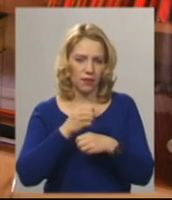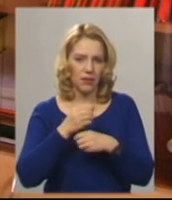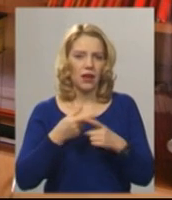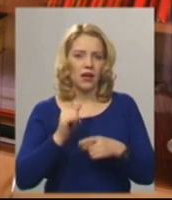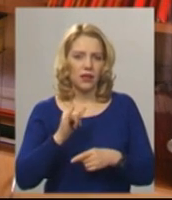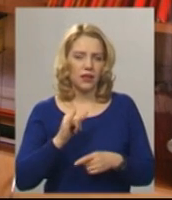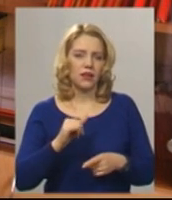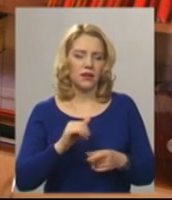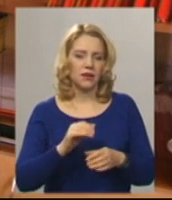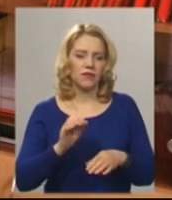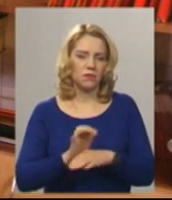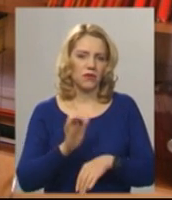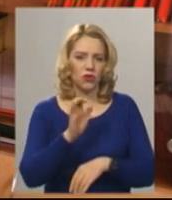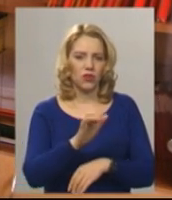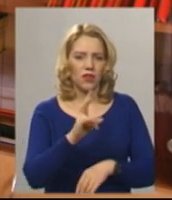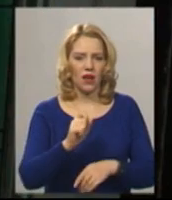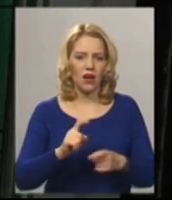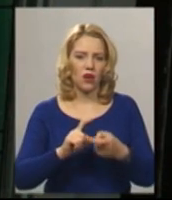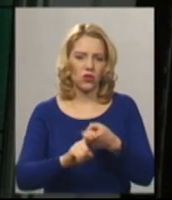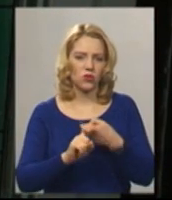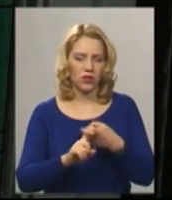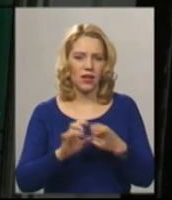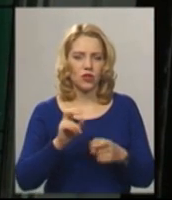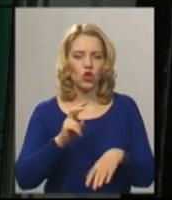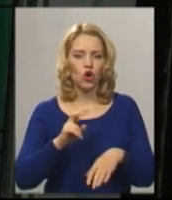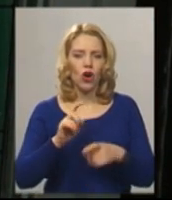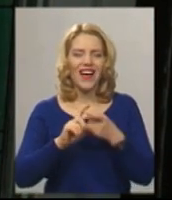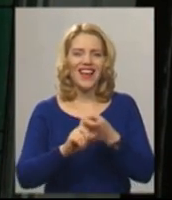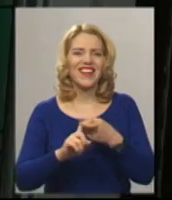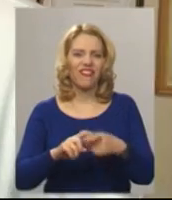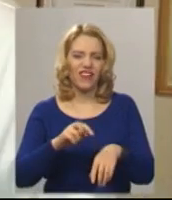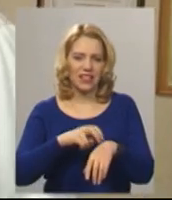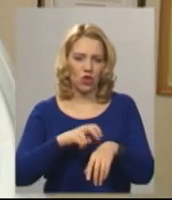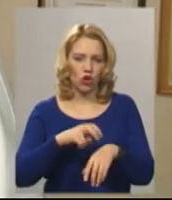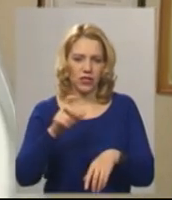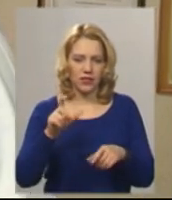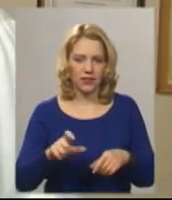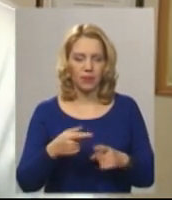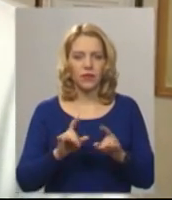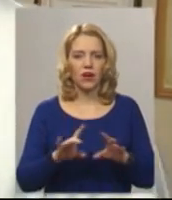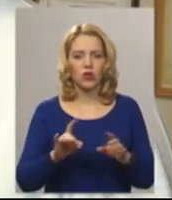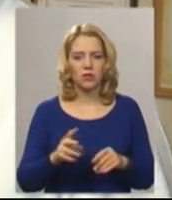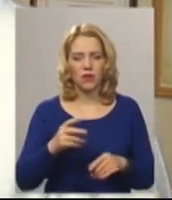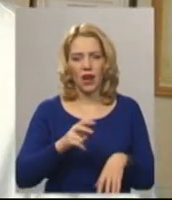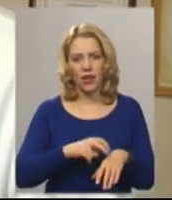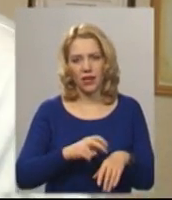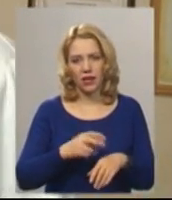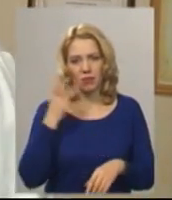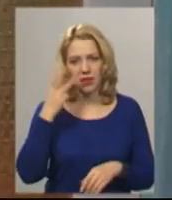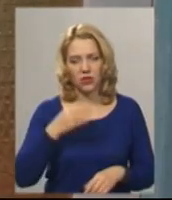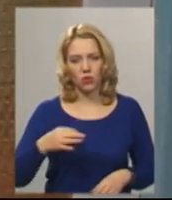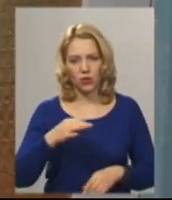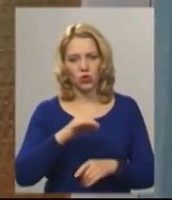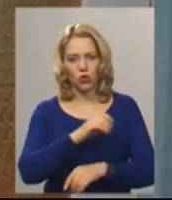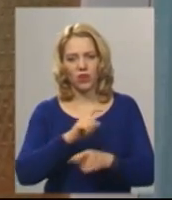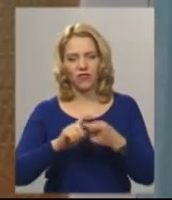скеровуємо на консультацію до інфекціоніста. Як розповіла Суспільному головна лікарка Хмельницької міської інфекційної лікарні Оксана Піддубна,